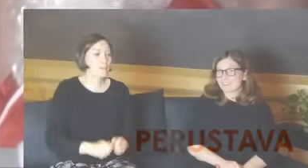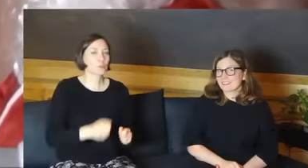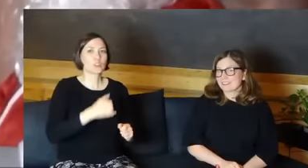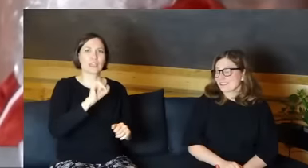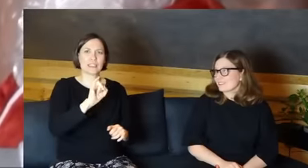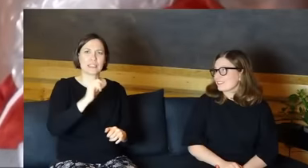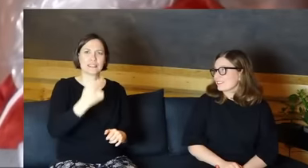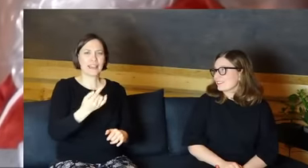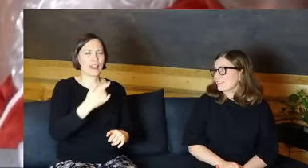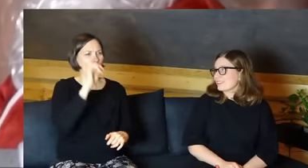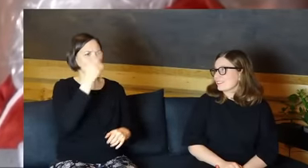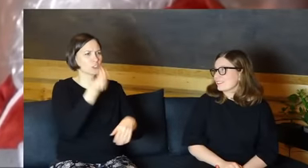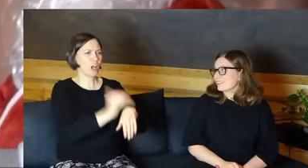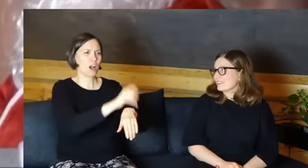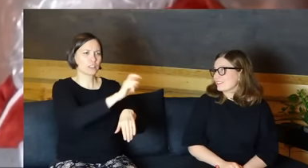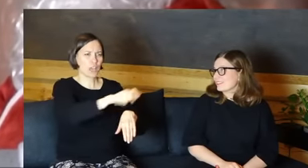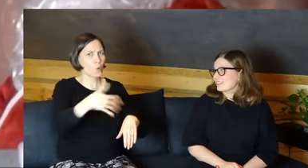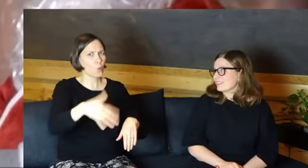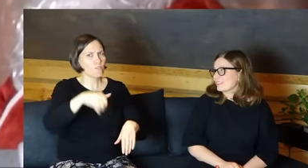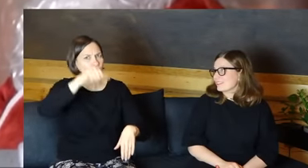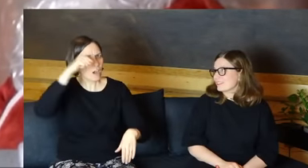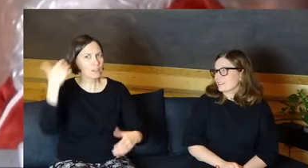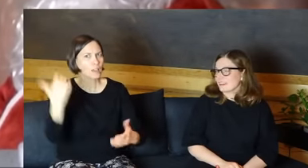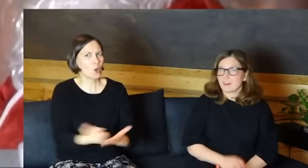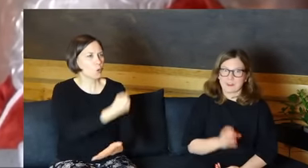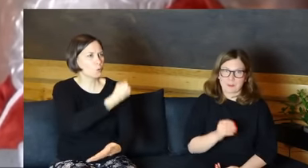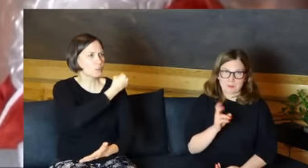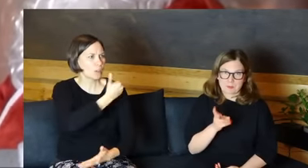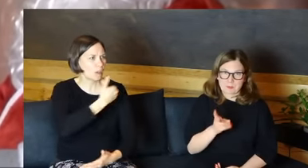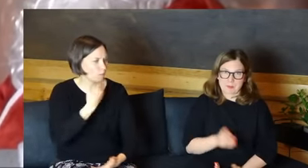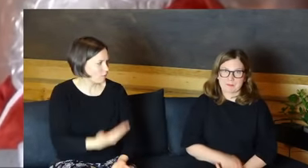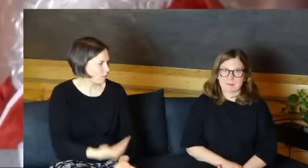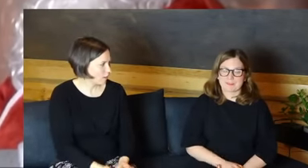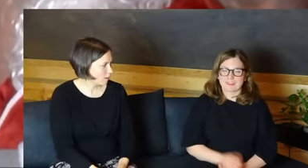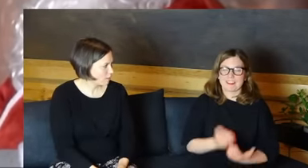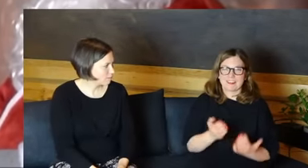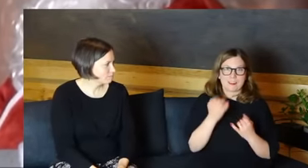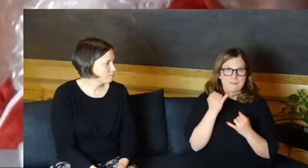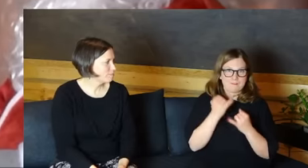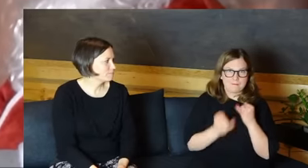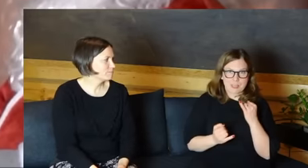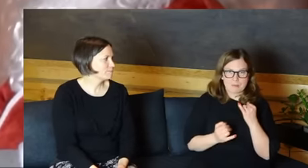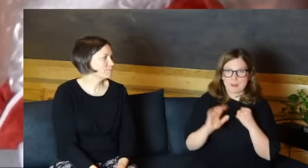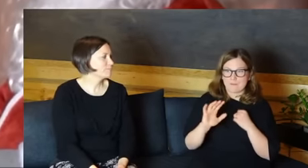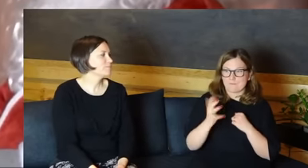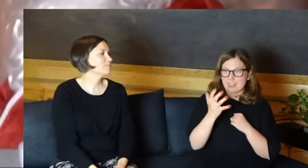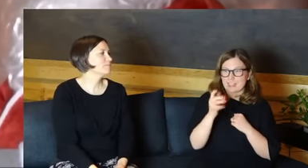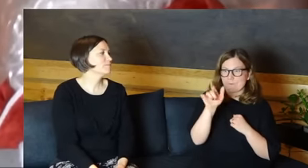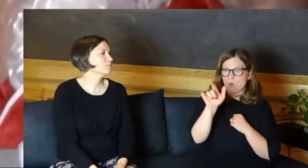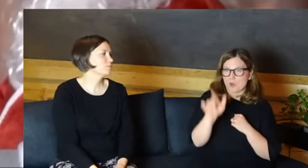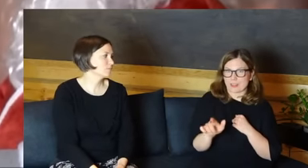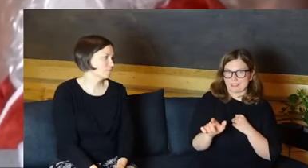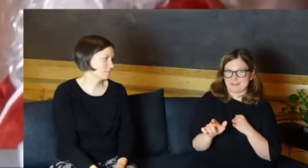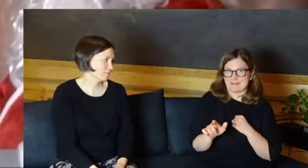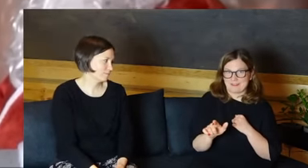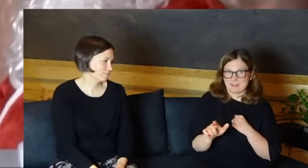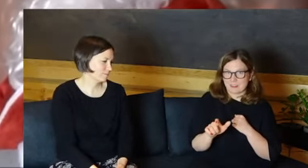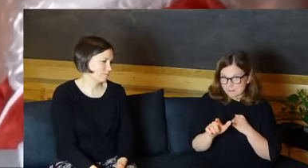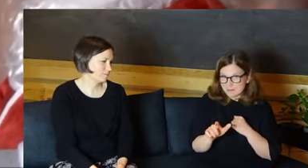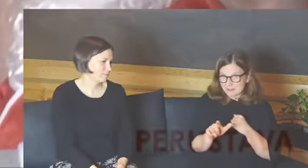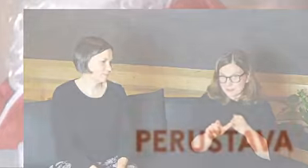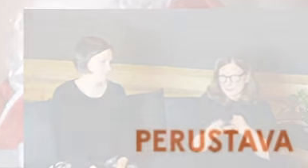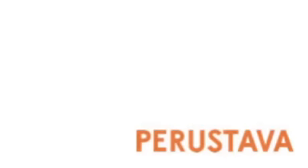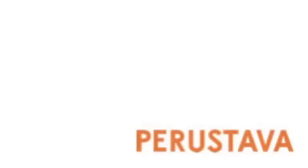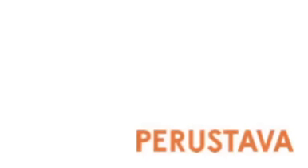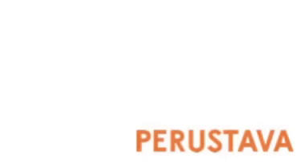olevan kaikista vaikein löytää. Että se on juuri näin. Sitten on viimeinen 5-vuotias. Mennäänkö eteenpäin, niin semmoinen kuin